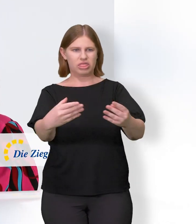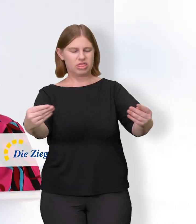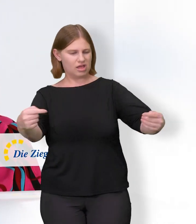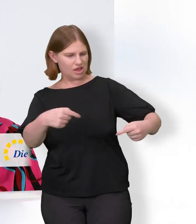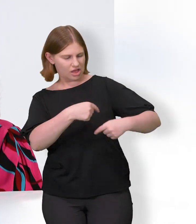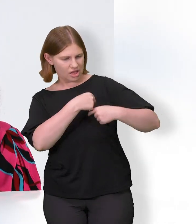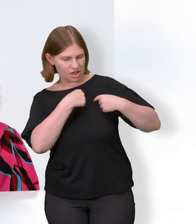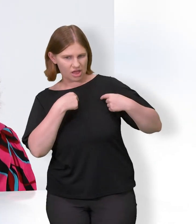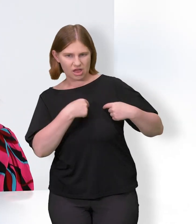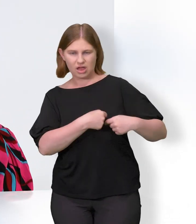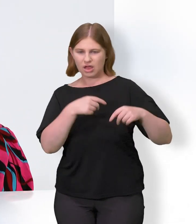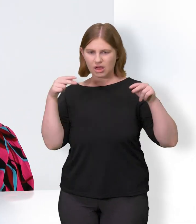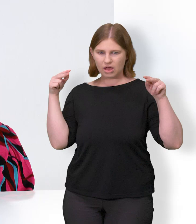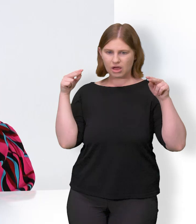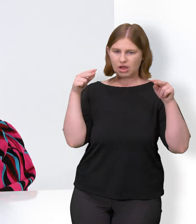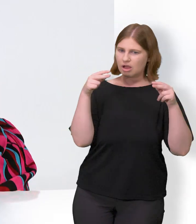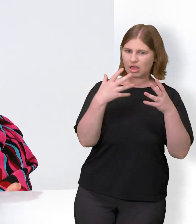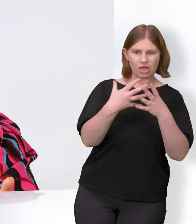Herz sieht zu.